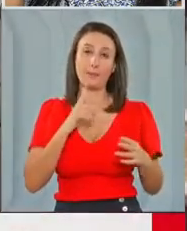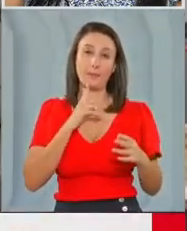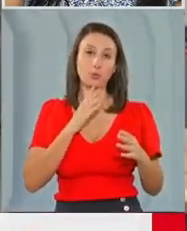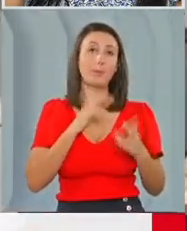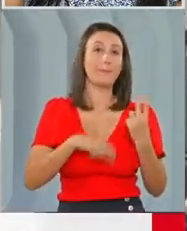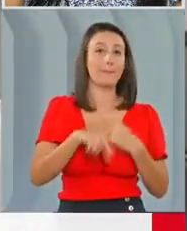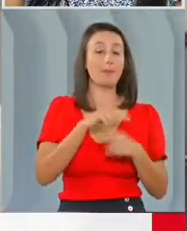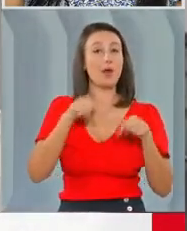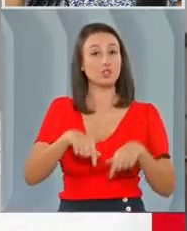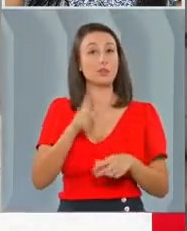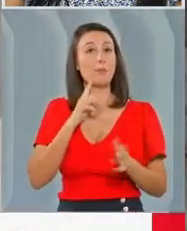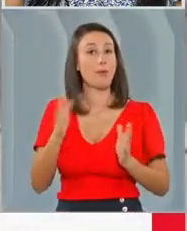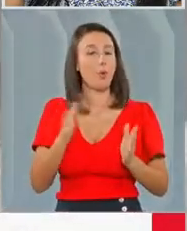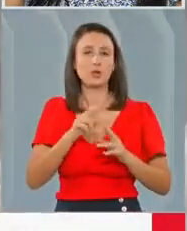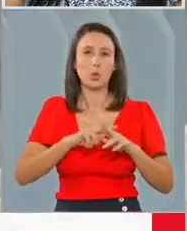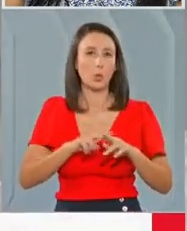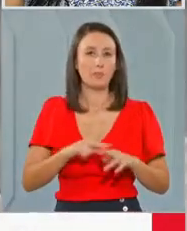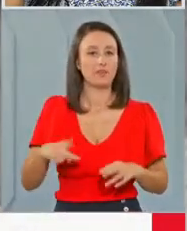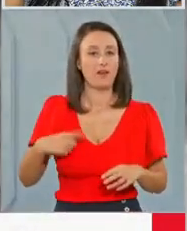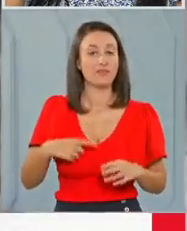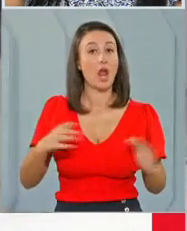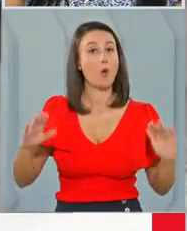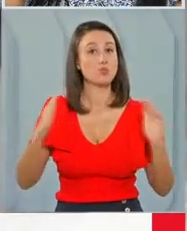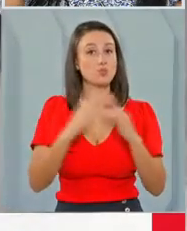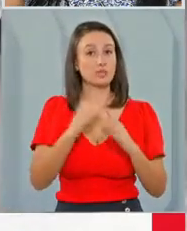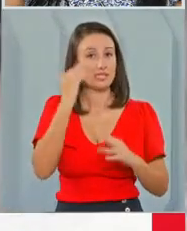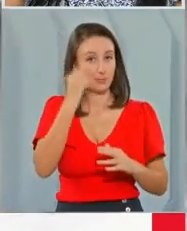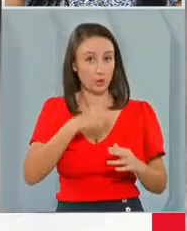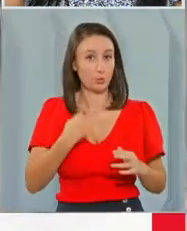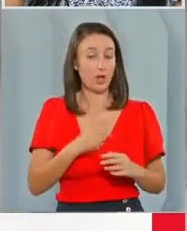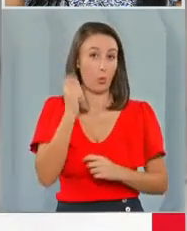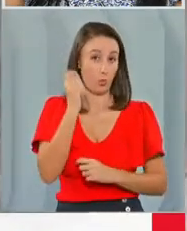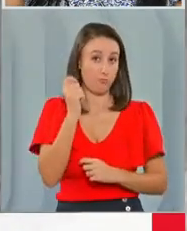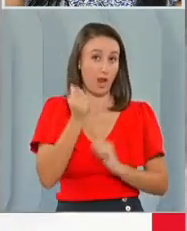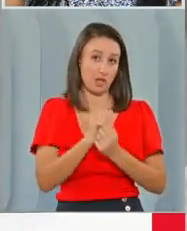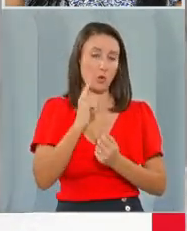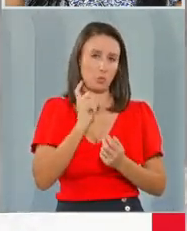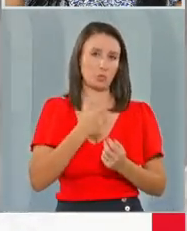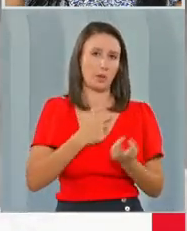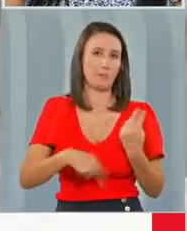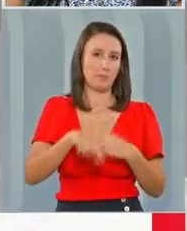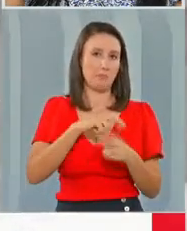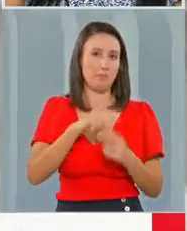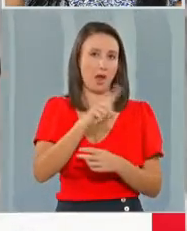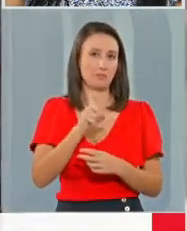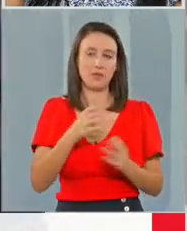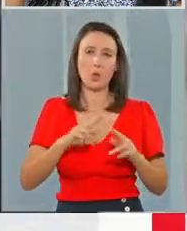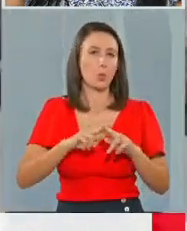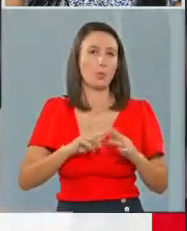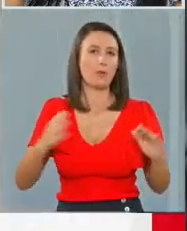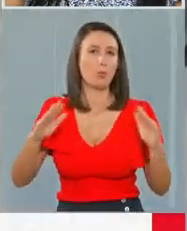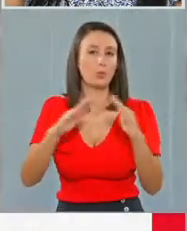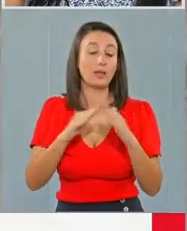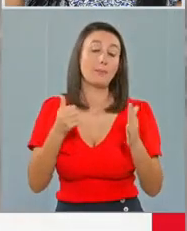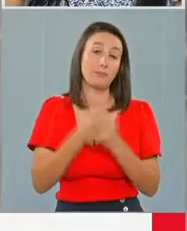drumeții în această perioadă. Cum va fi la munte în weekend? Ne luăm umbrela sau putem merge la plimbare? Până în